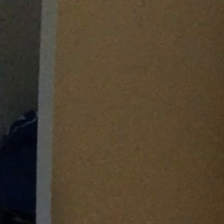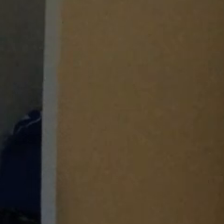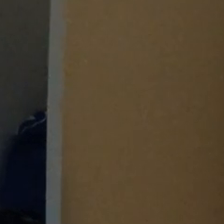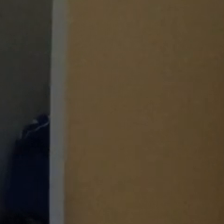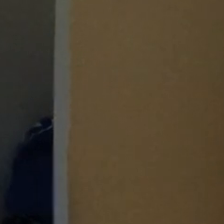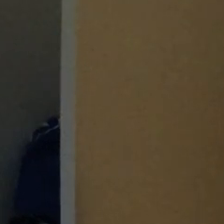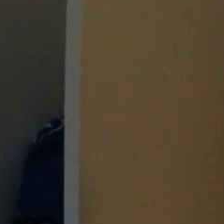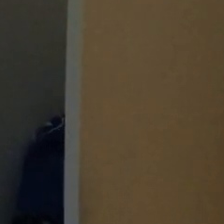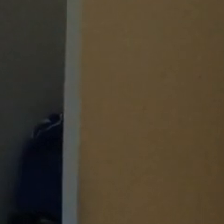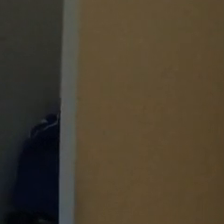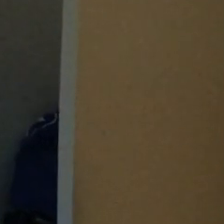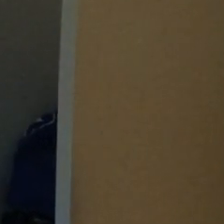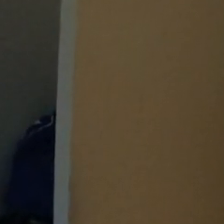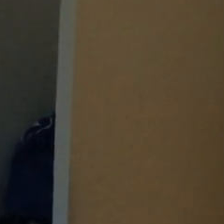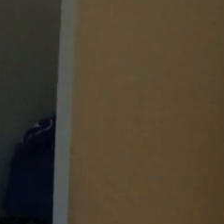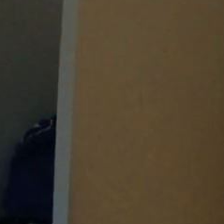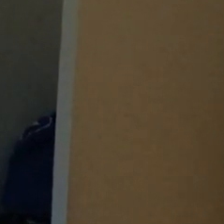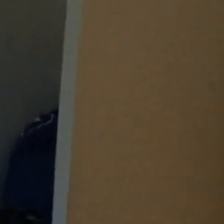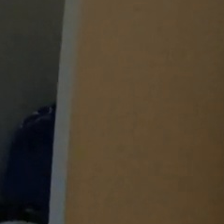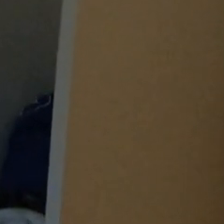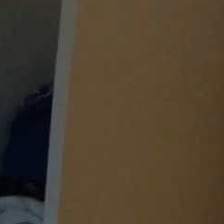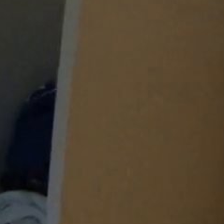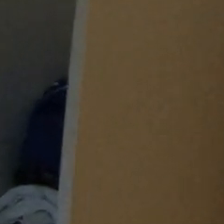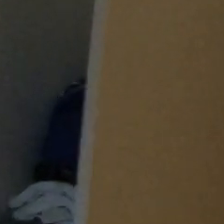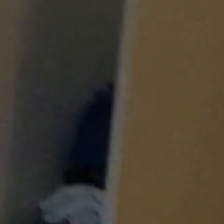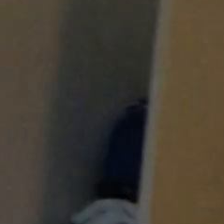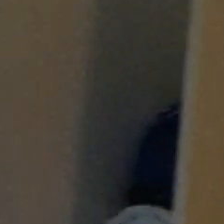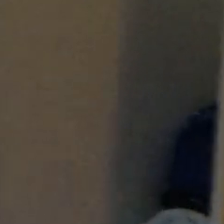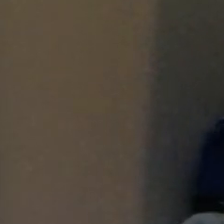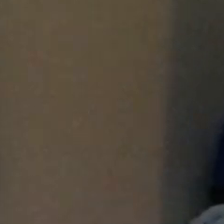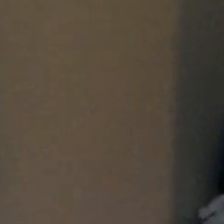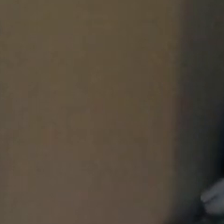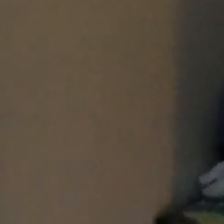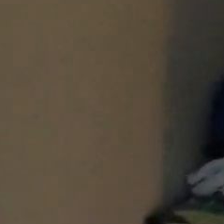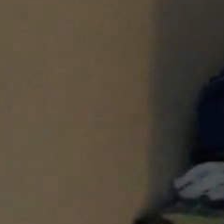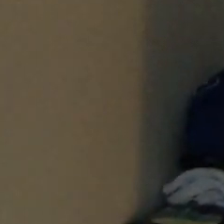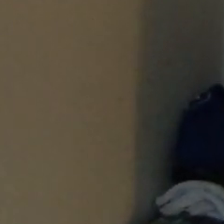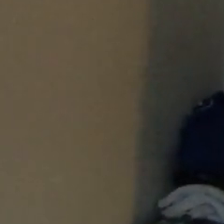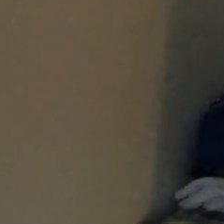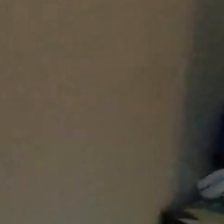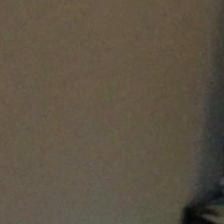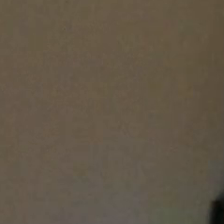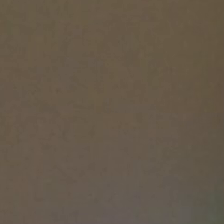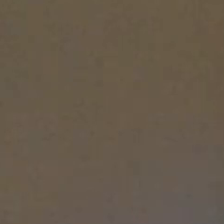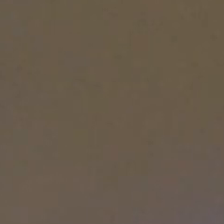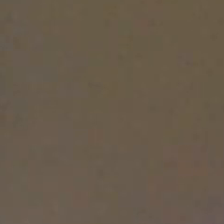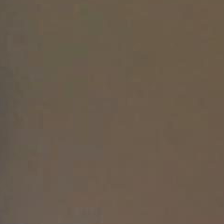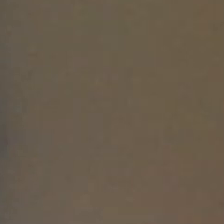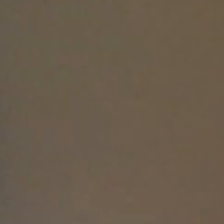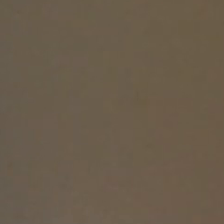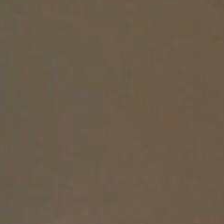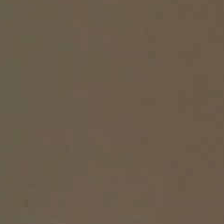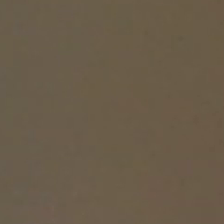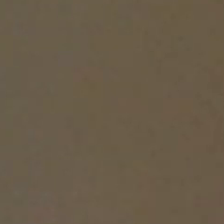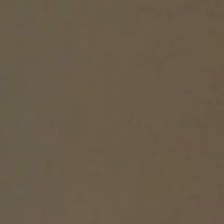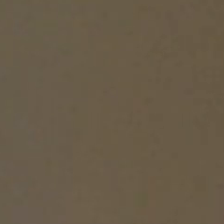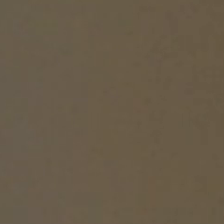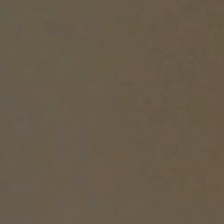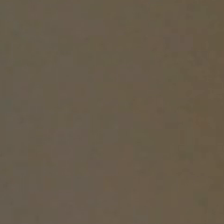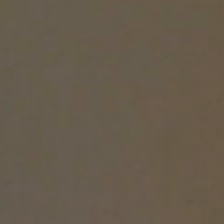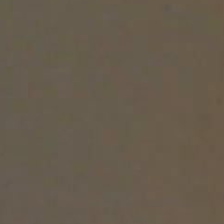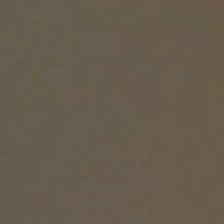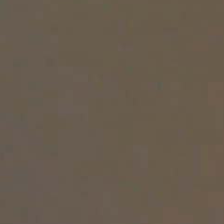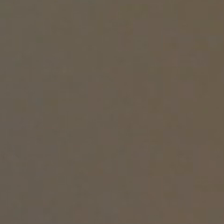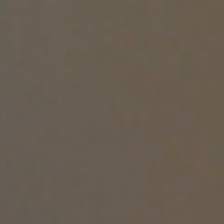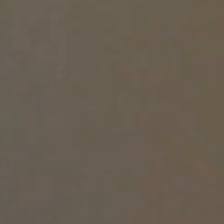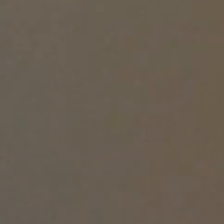Det er lørdag aften, jeg er lige ved at se en film. Og jeg tror, jeg vil lave en video efter det her, der hedder 12.900 subscriber på Monko